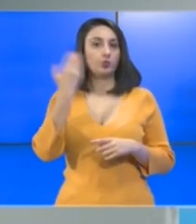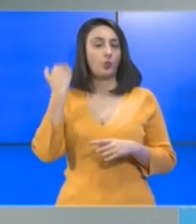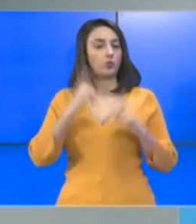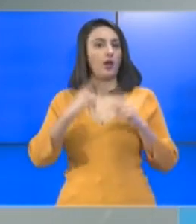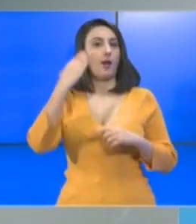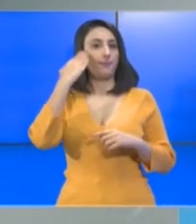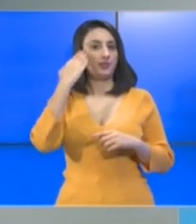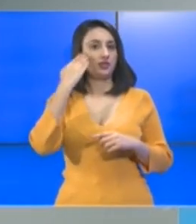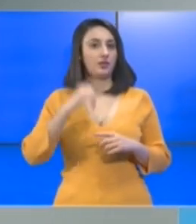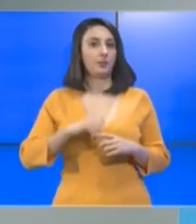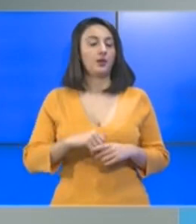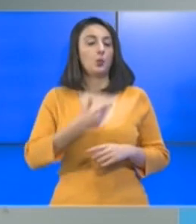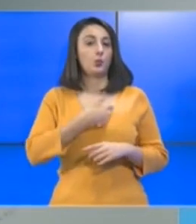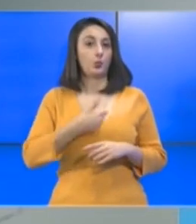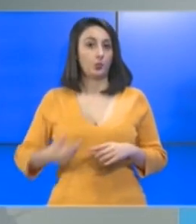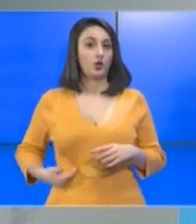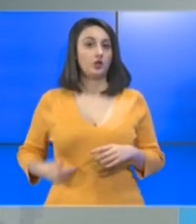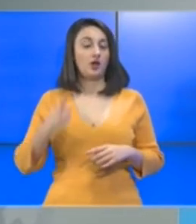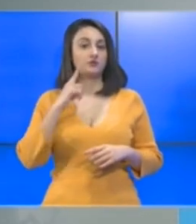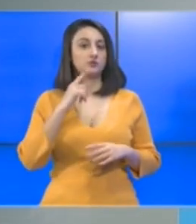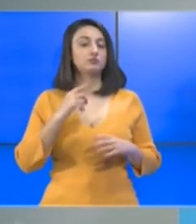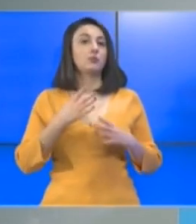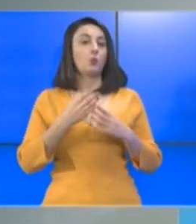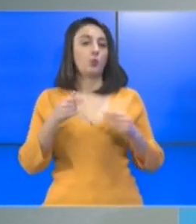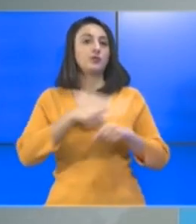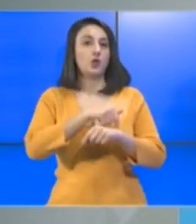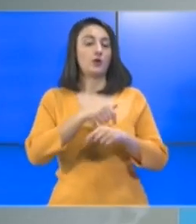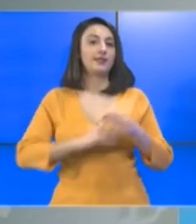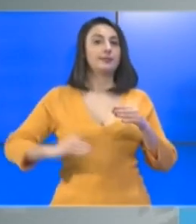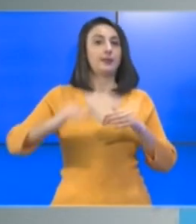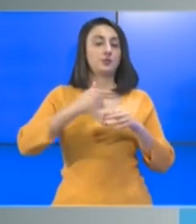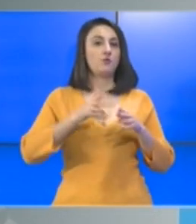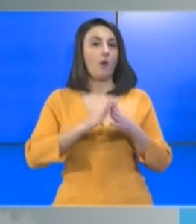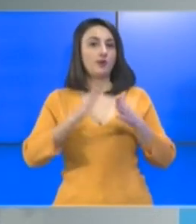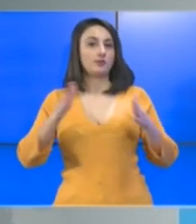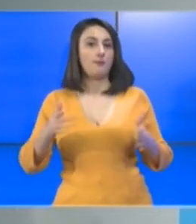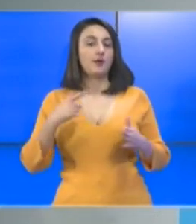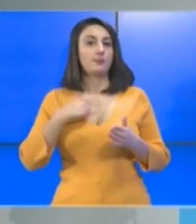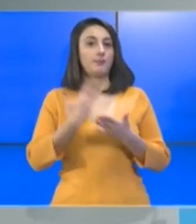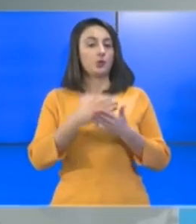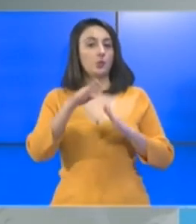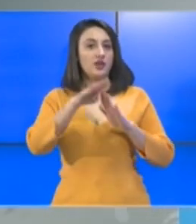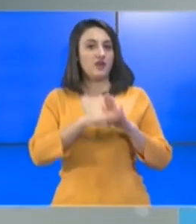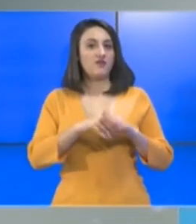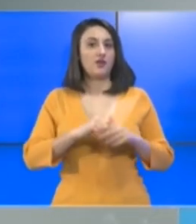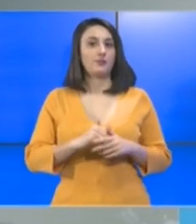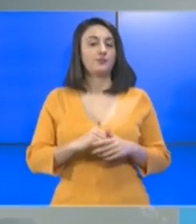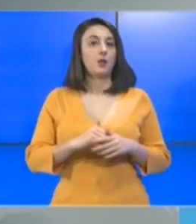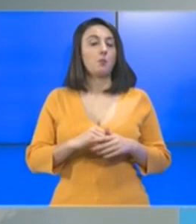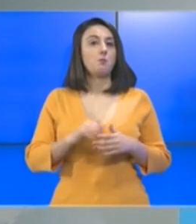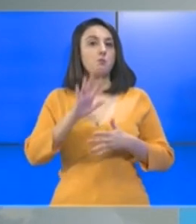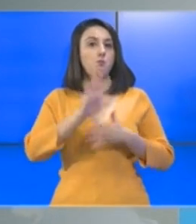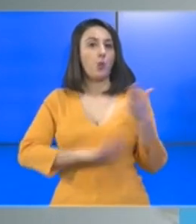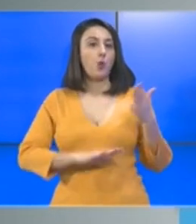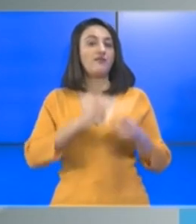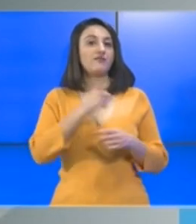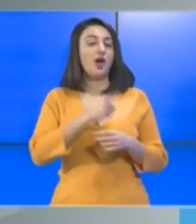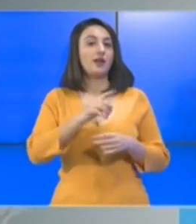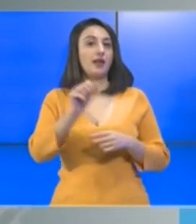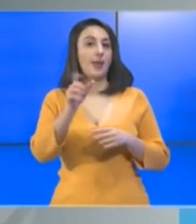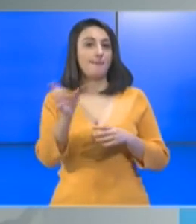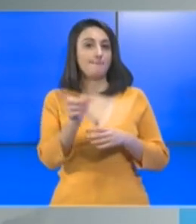aducem aminte, în București au fost în mod frecvent depășiri foarte mari ale nivelului de poluare. Fiecare